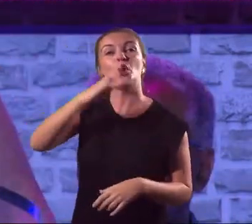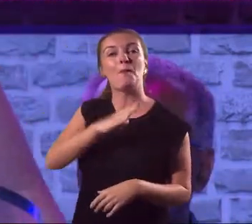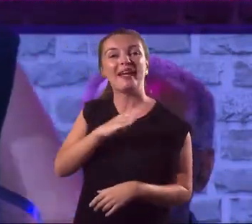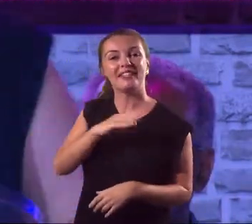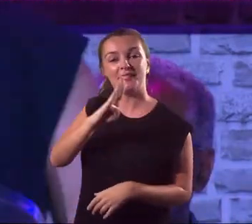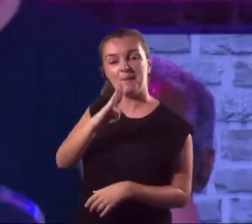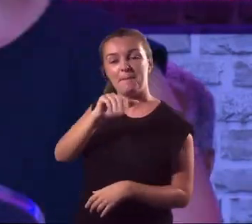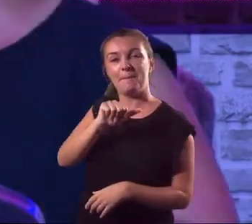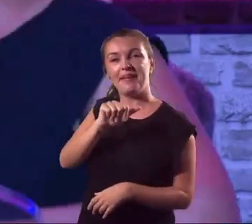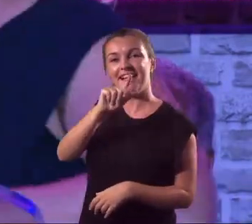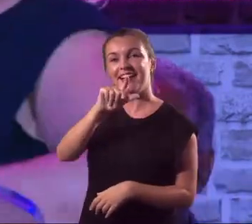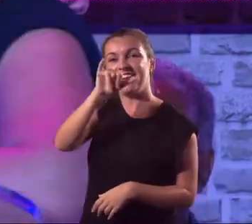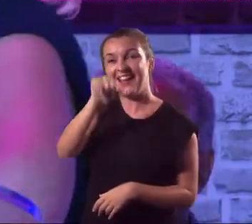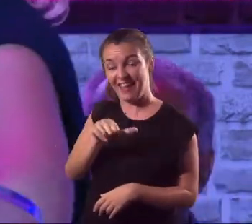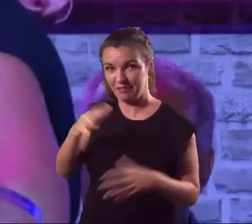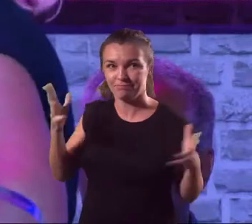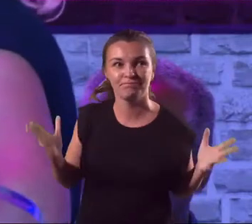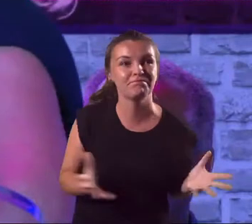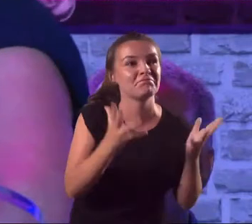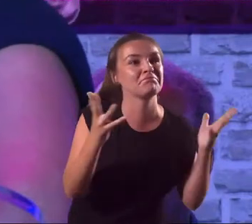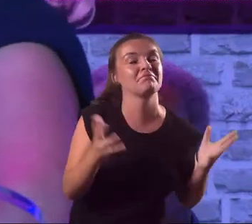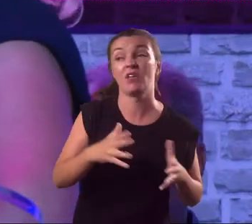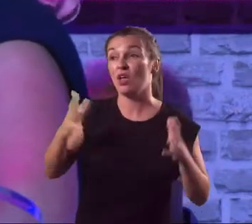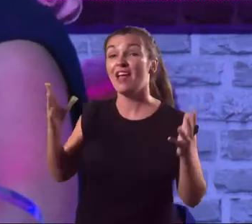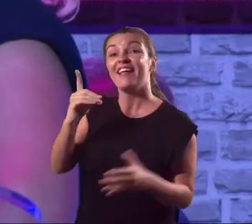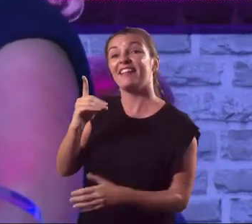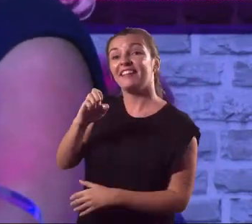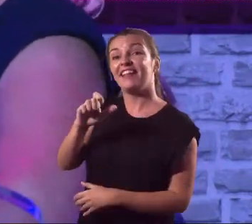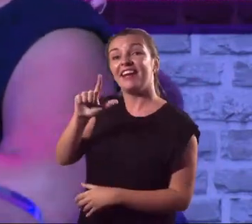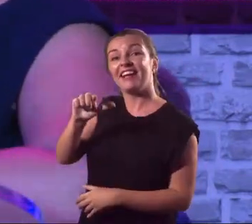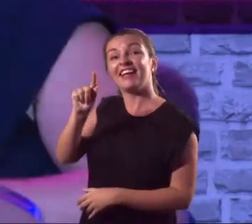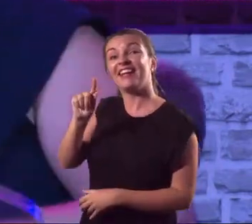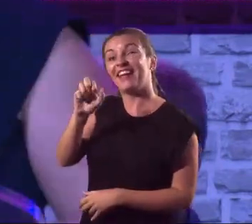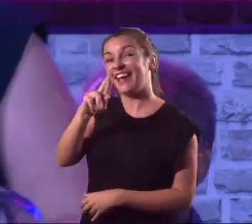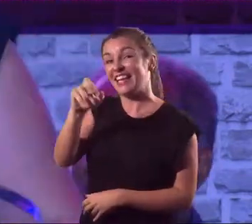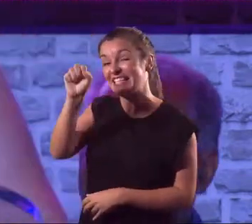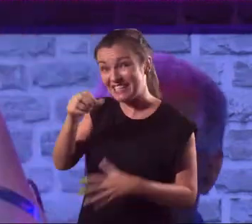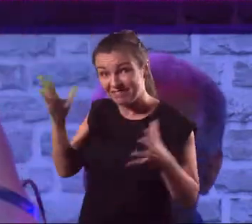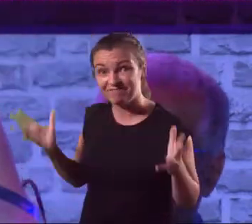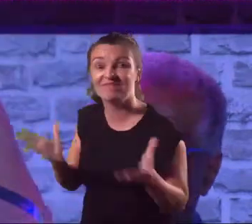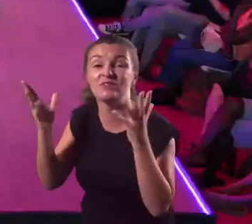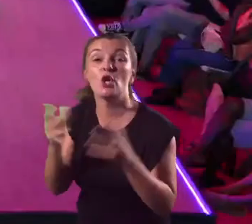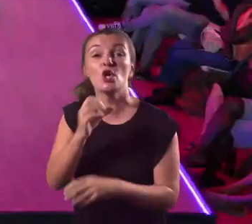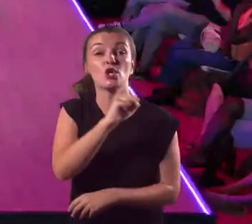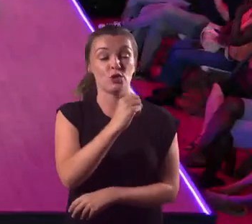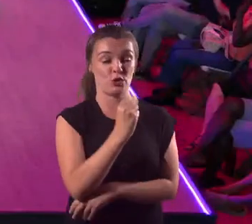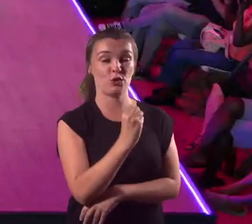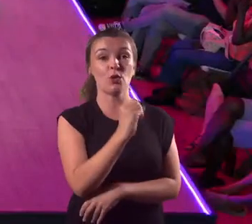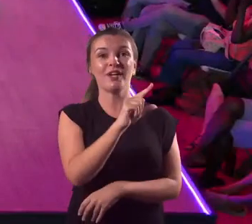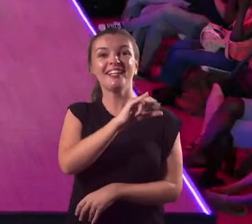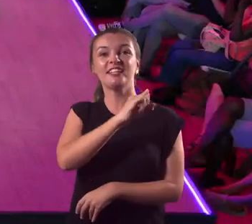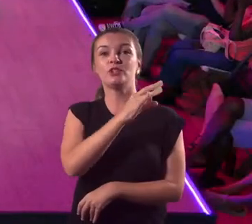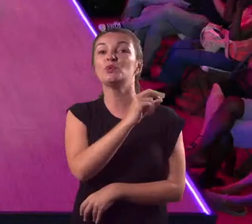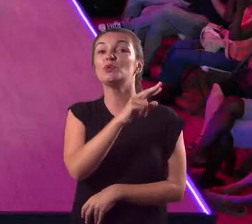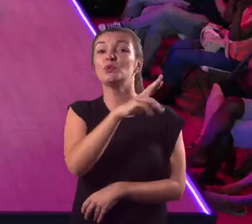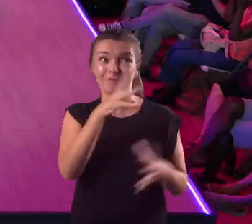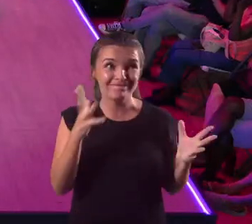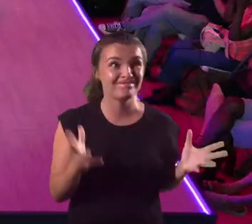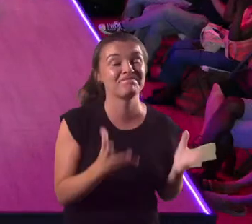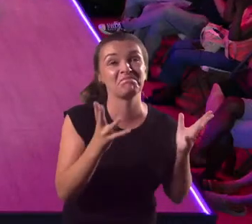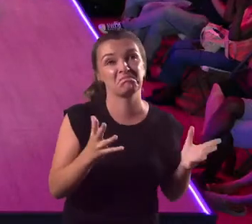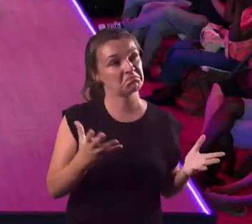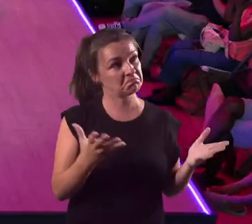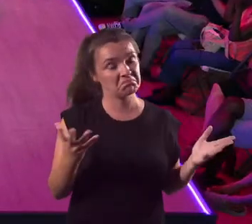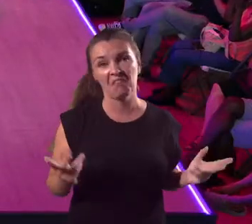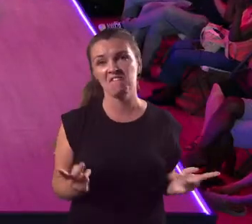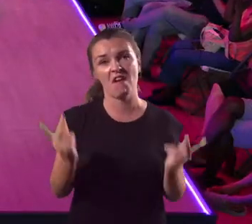Bellé! Gloire à Delgrèce, gloire à Solitude, gloire à toutes ces femmes et ces hommes qui